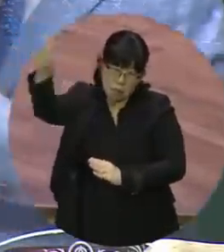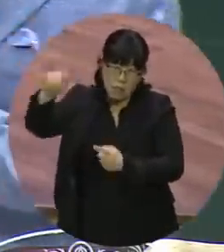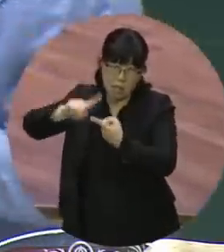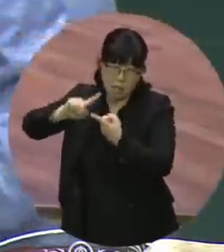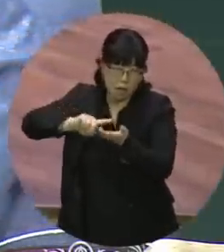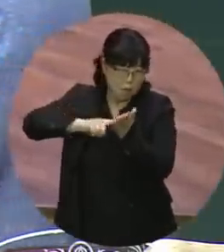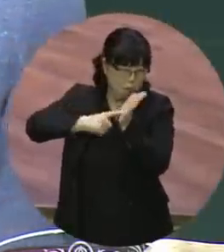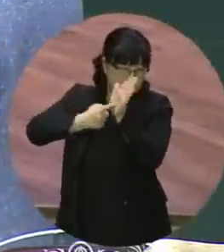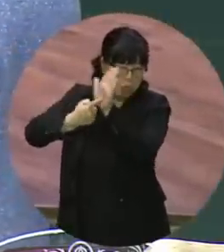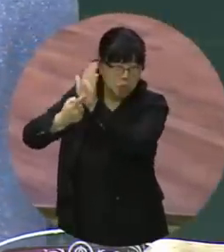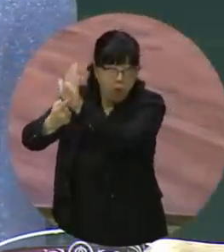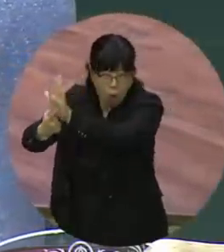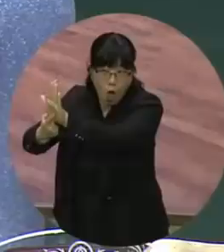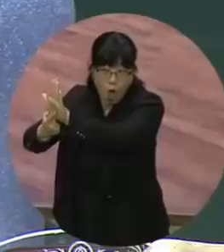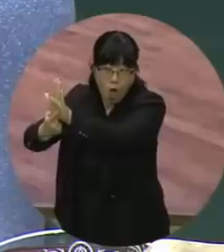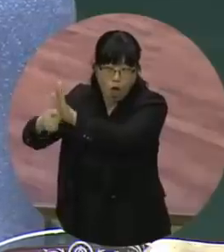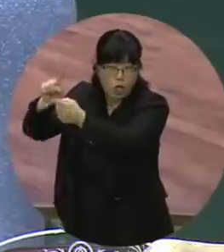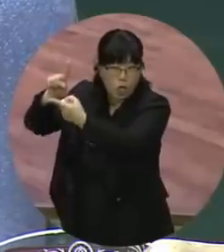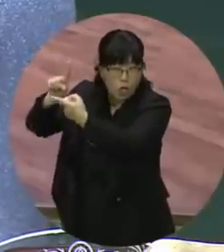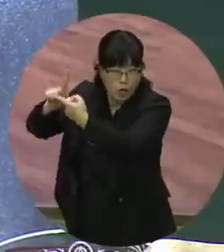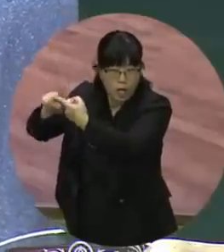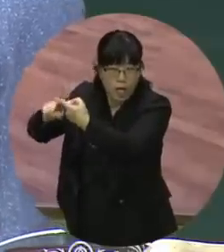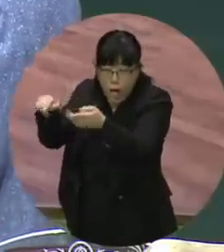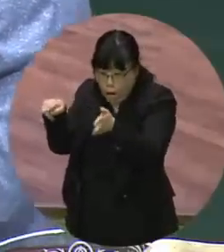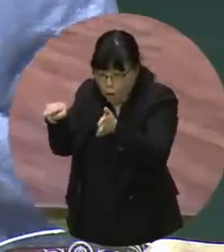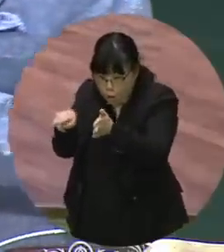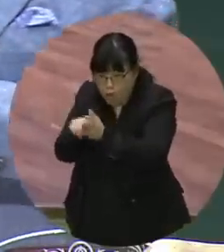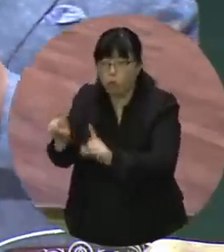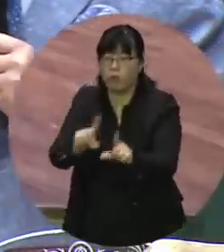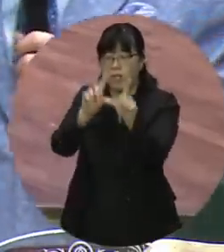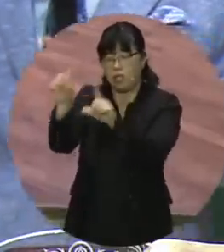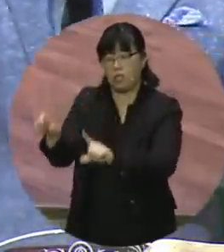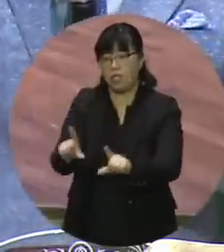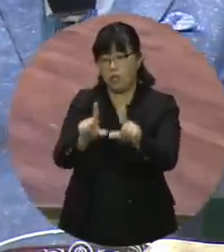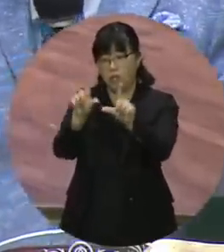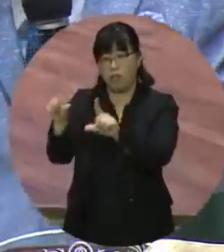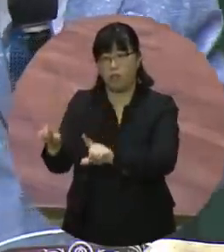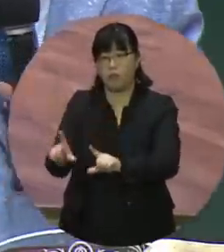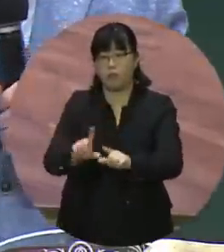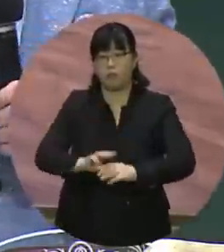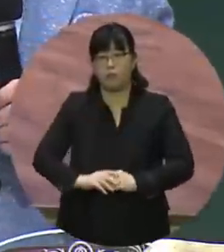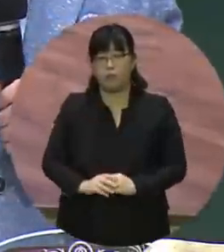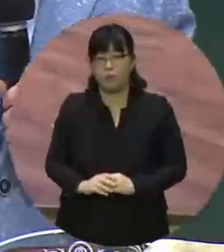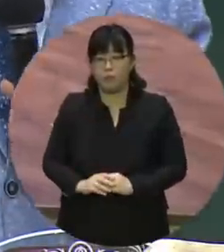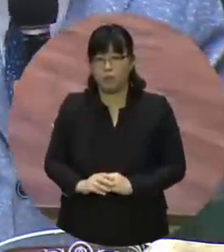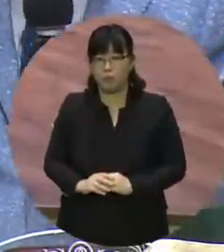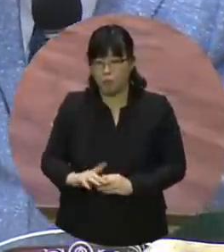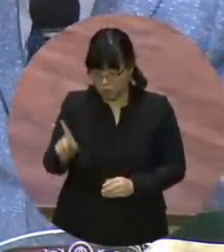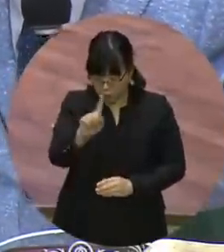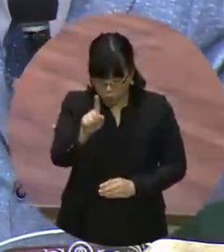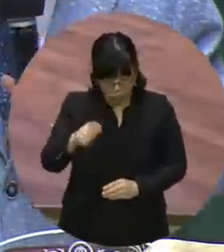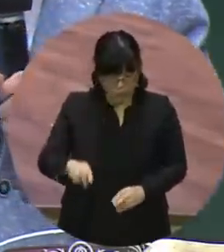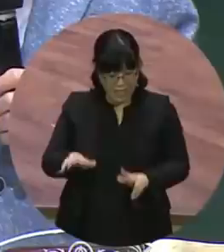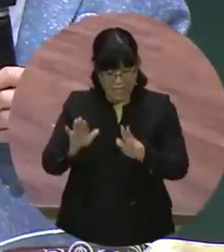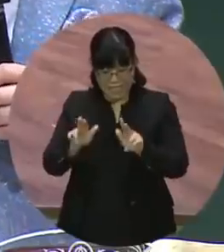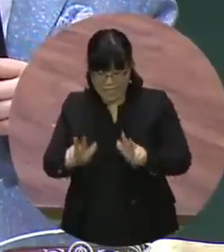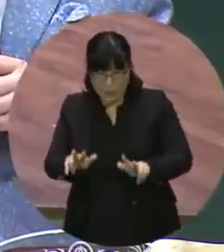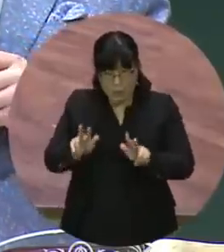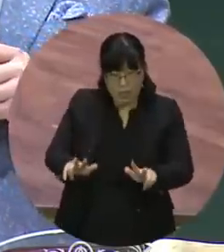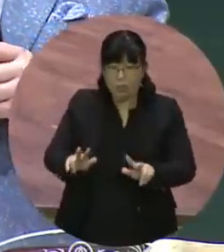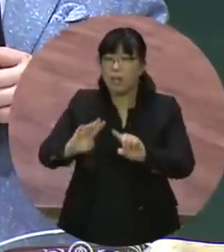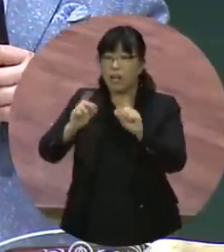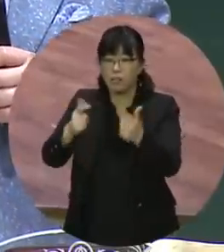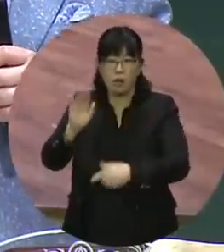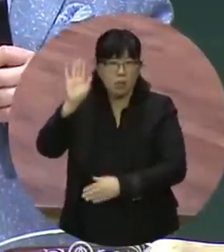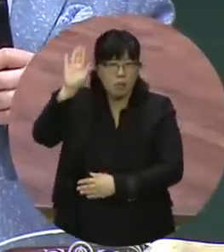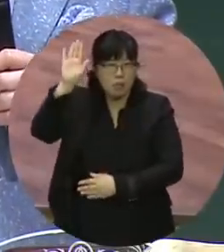말하면 영적 사색이지요. 영적 사색. 하나님과 나와요. 이 하나님 말씀